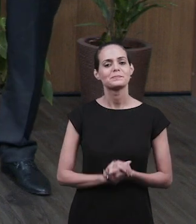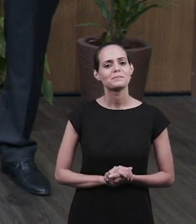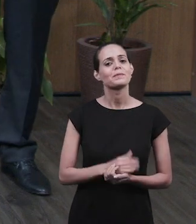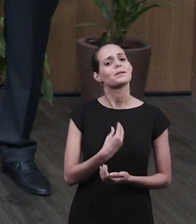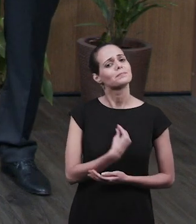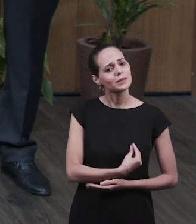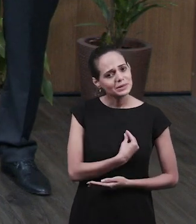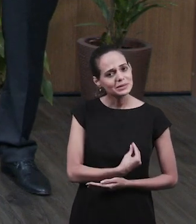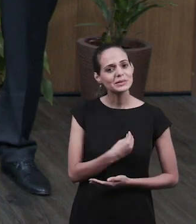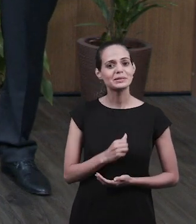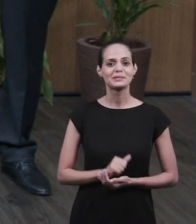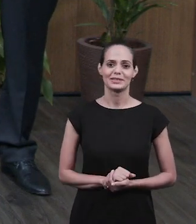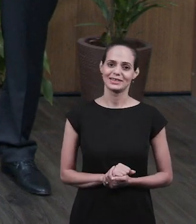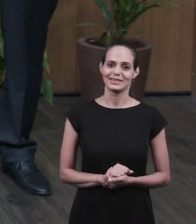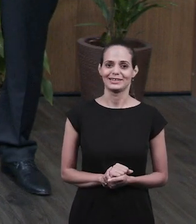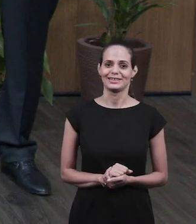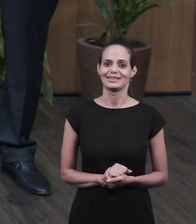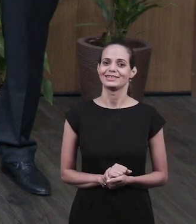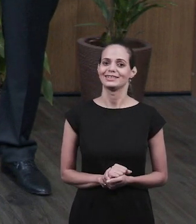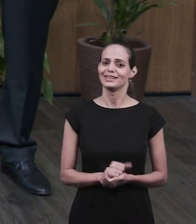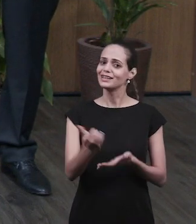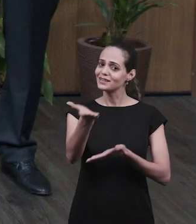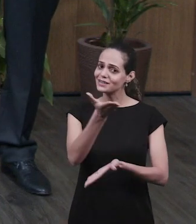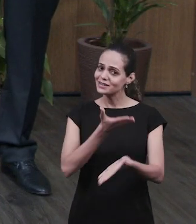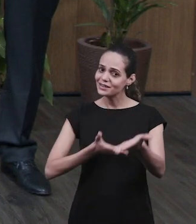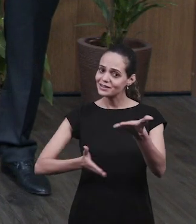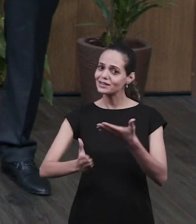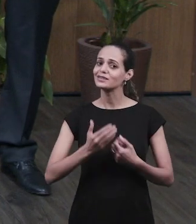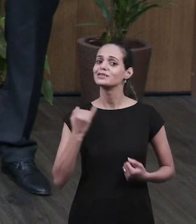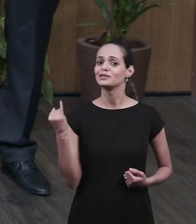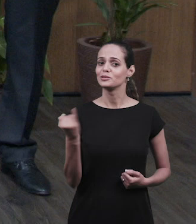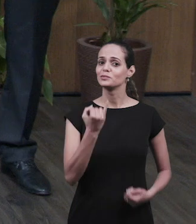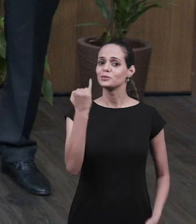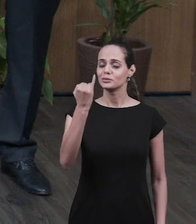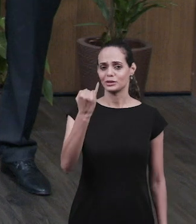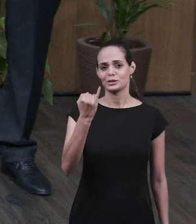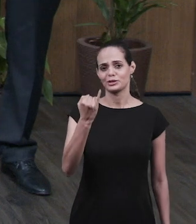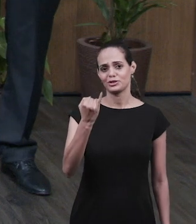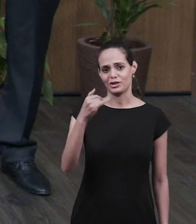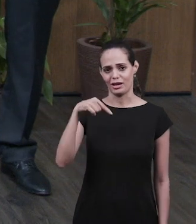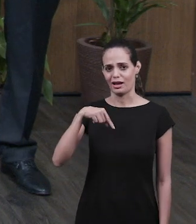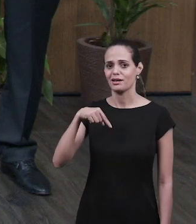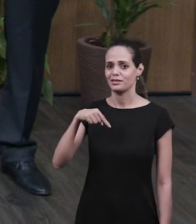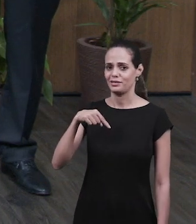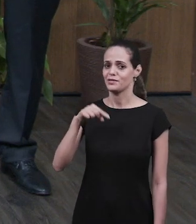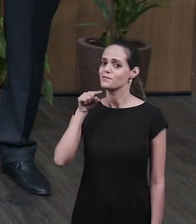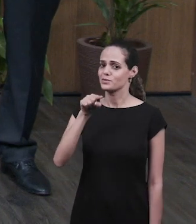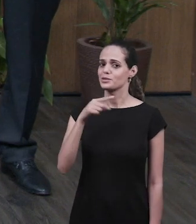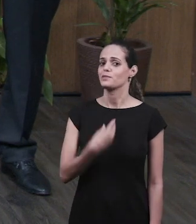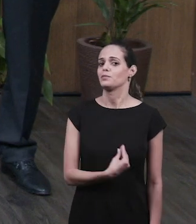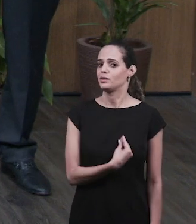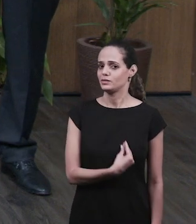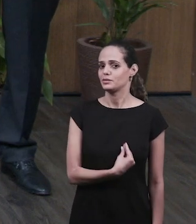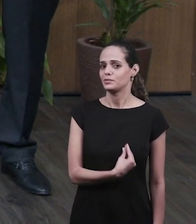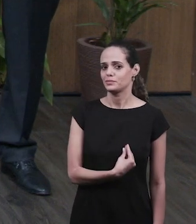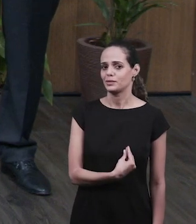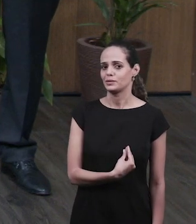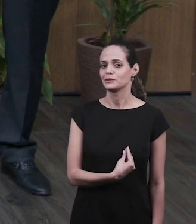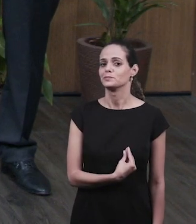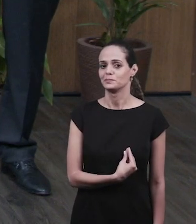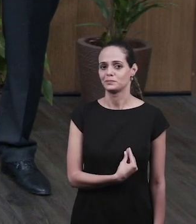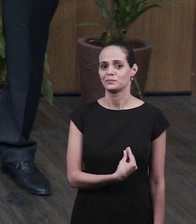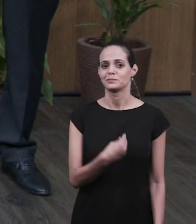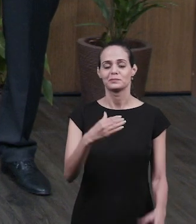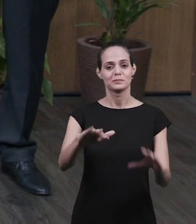Participez. Il est très important pour nous votre participation.